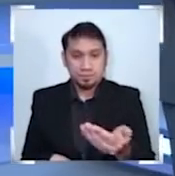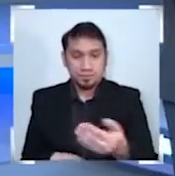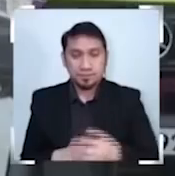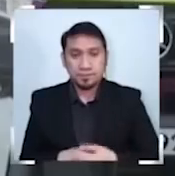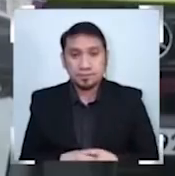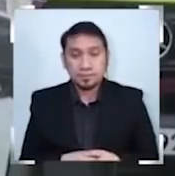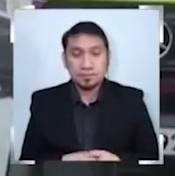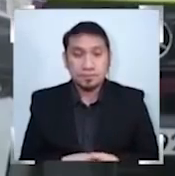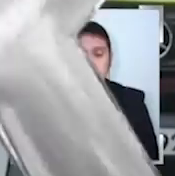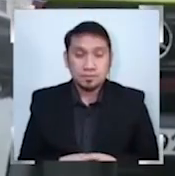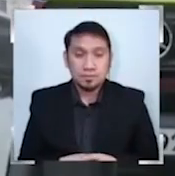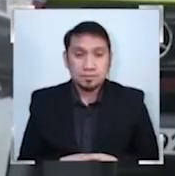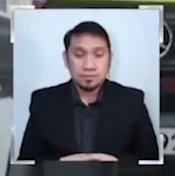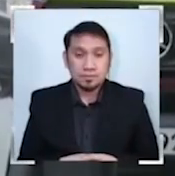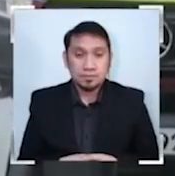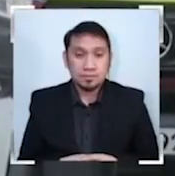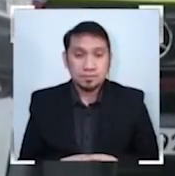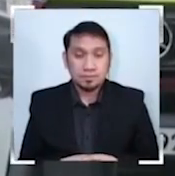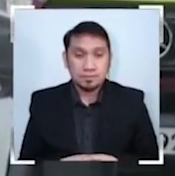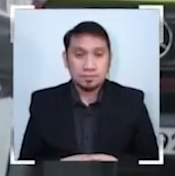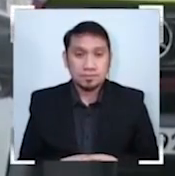Soriano.